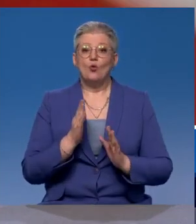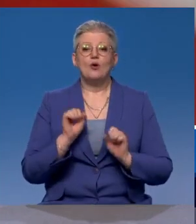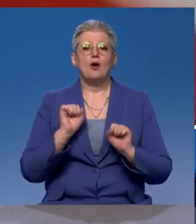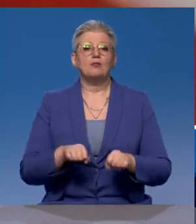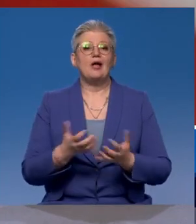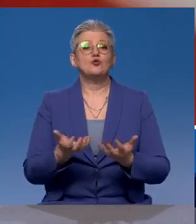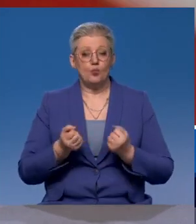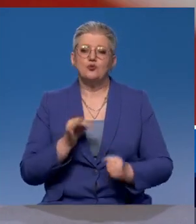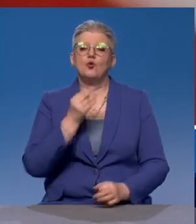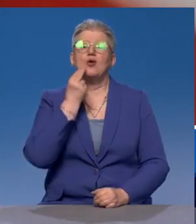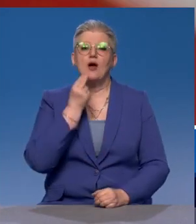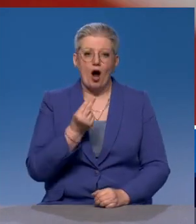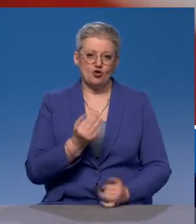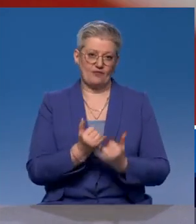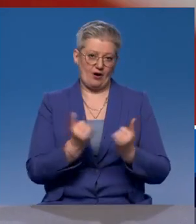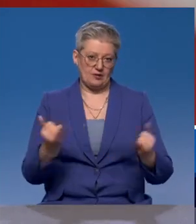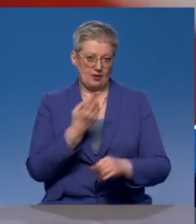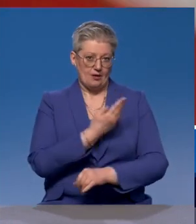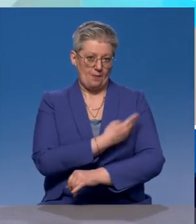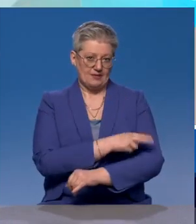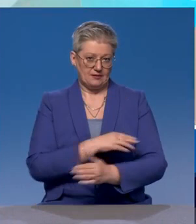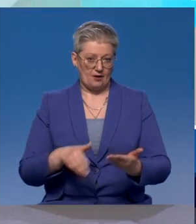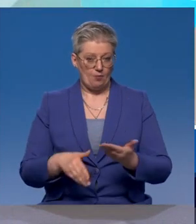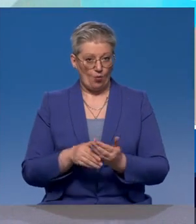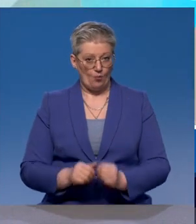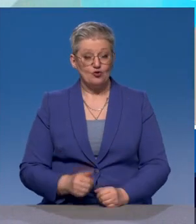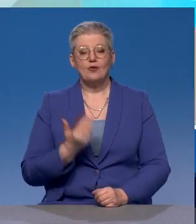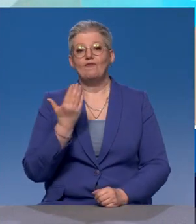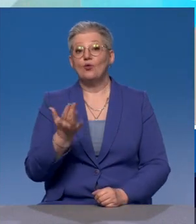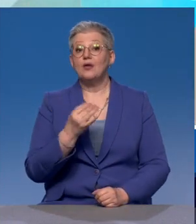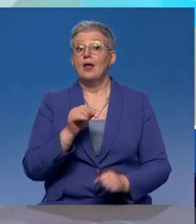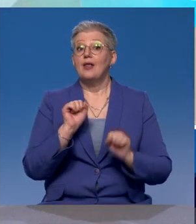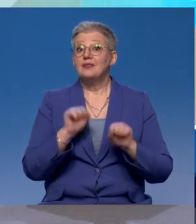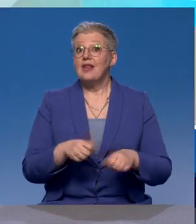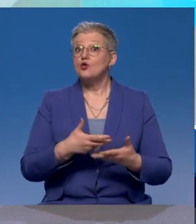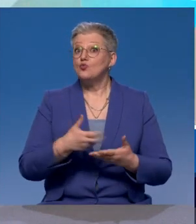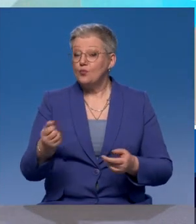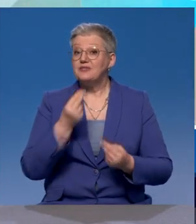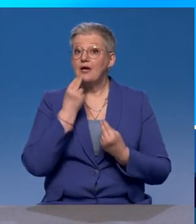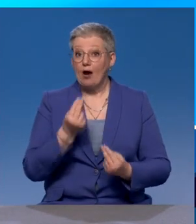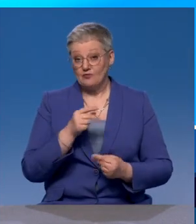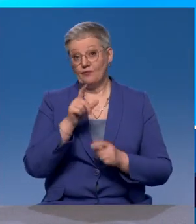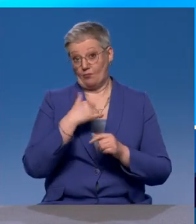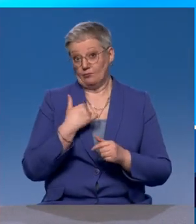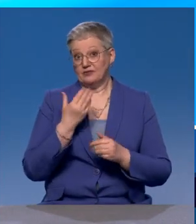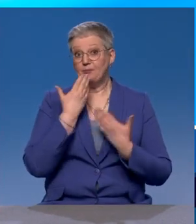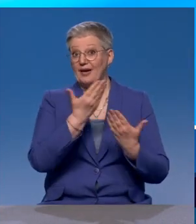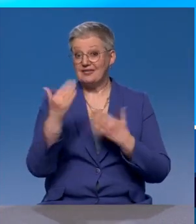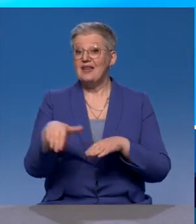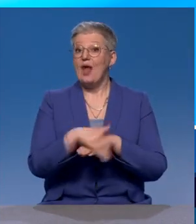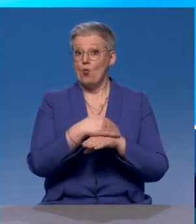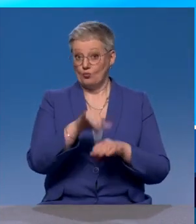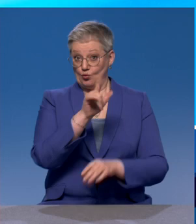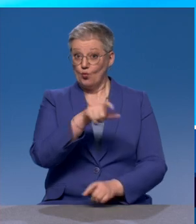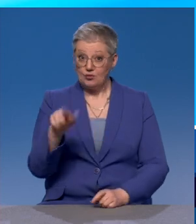оказания медицинской помощи. Значит, жизнь и здоровье больных. Вот про доступность и качество наши корреспонденты спросили людей на улицах, довольны ли они